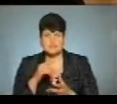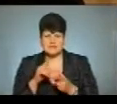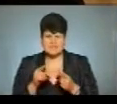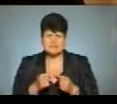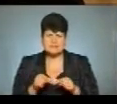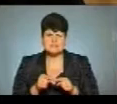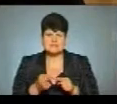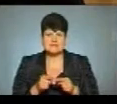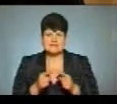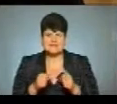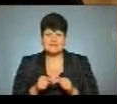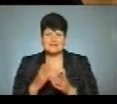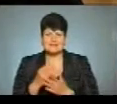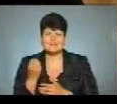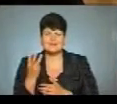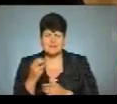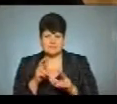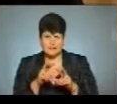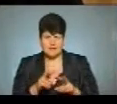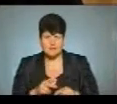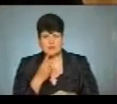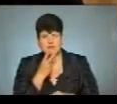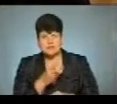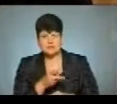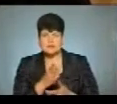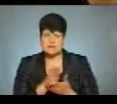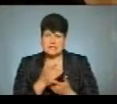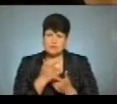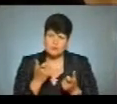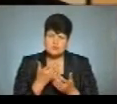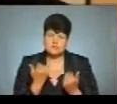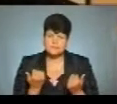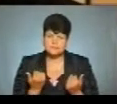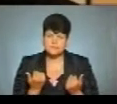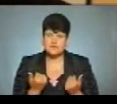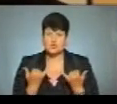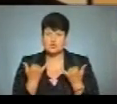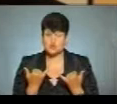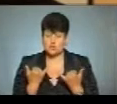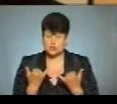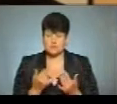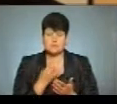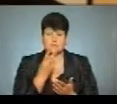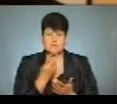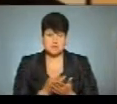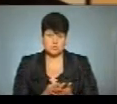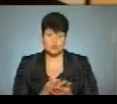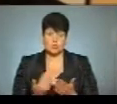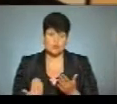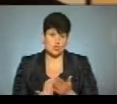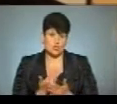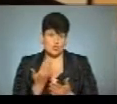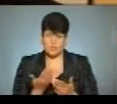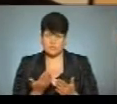13, і ми, власне, всі ці сфери аналізуємо та дивимося, чи є ця інформація на сайті чи ні. Ось сьогодні ми, власне, презентуємо наш новий